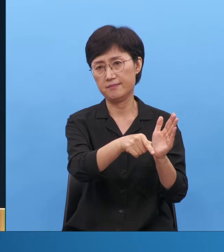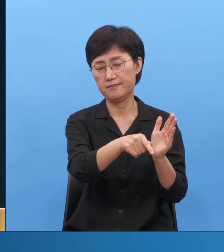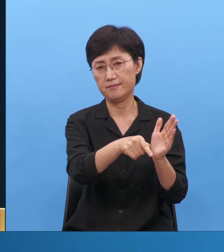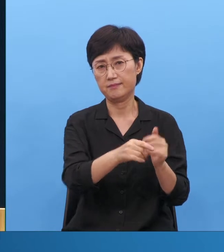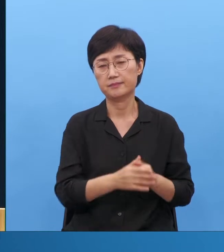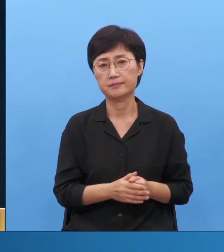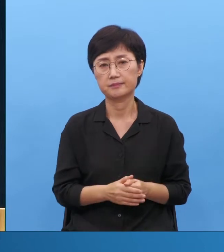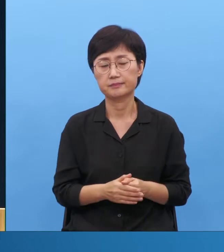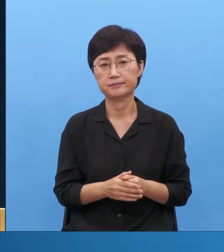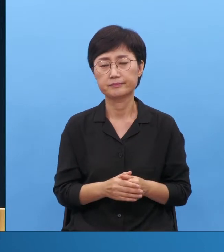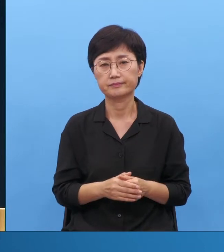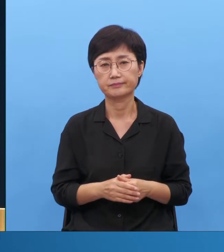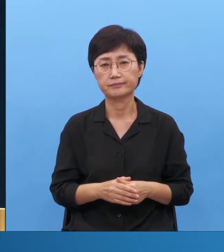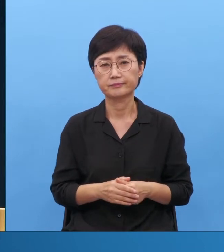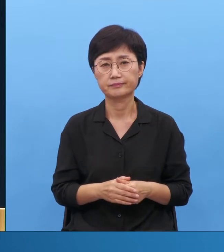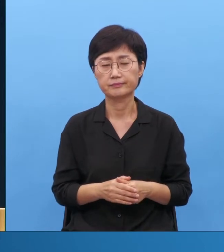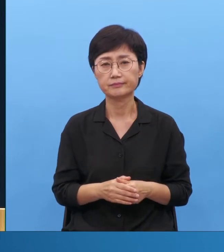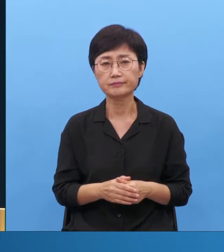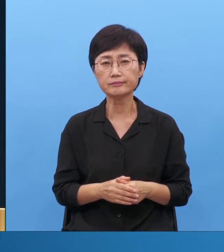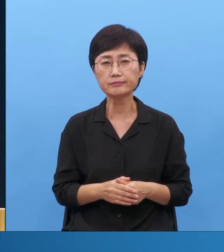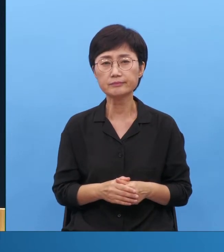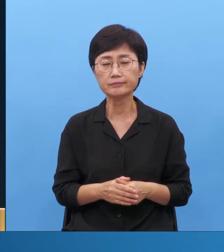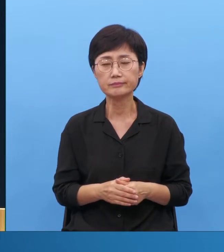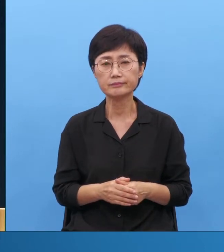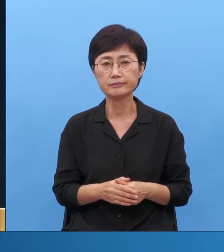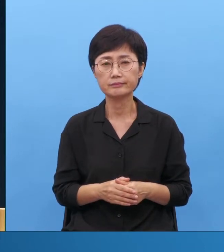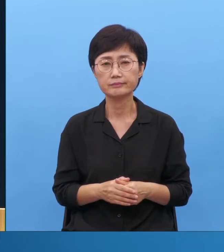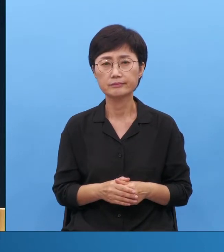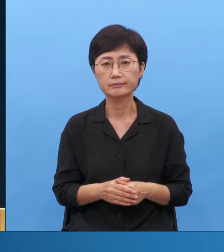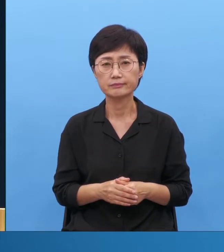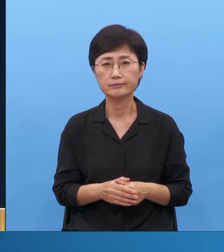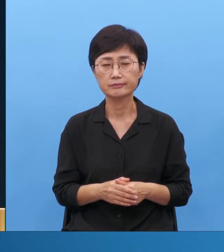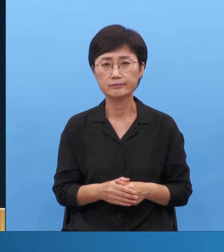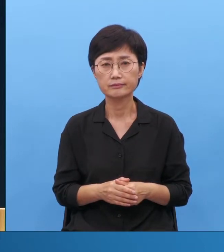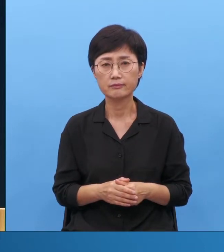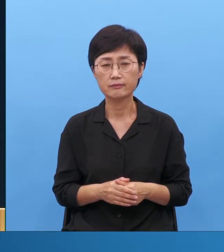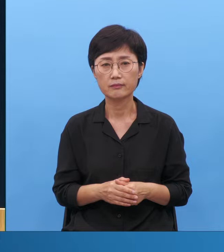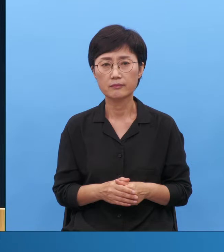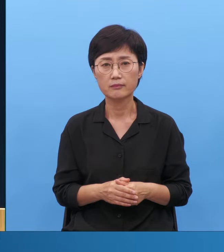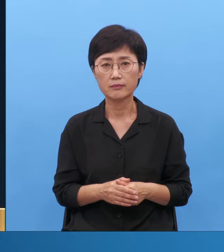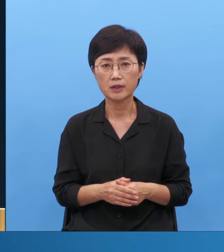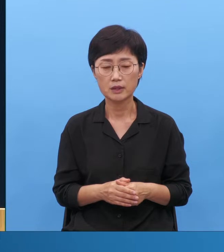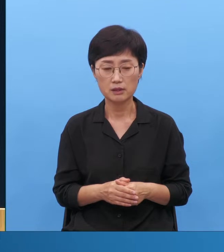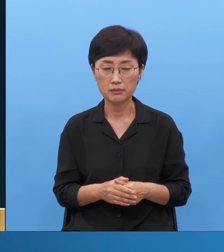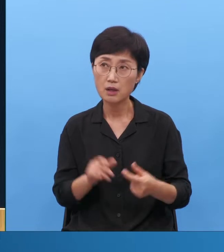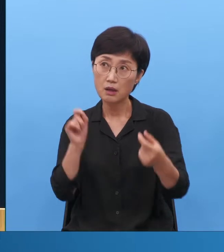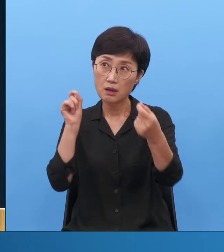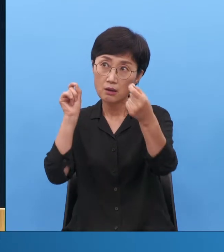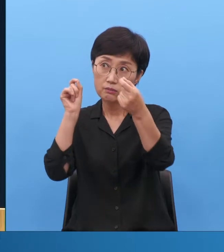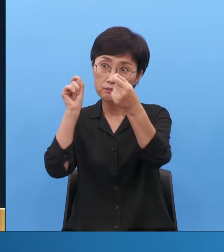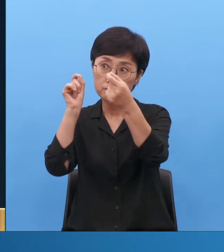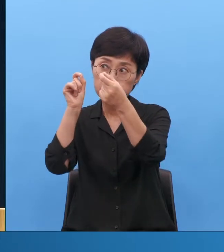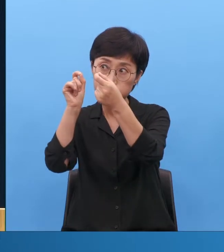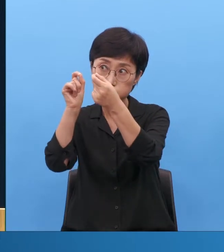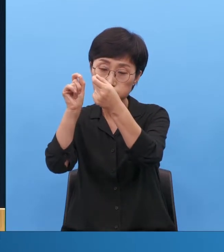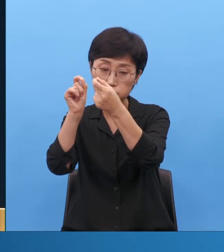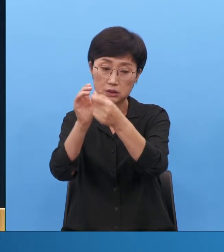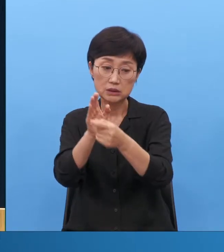that time on, in just a few moments, in just a few years, Israel will face destruction. 실제 그 일이 닥쳤는데 한번 생각해보세요.